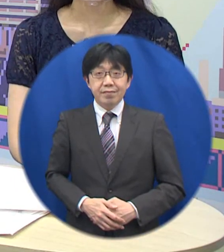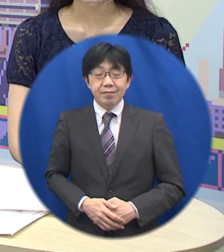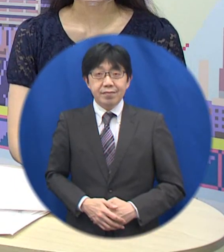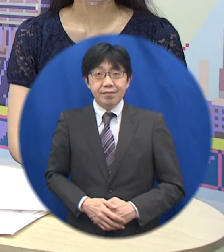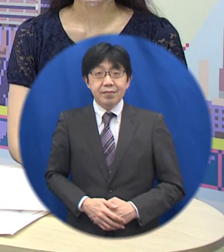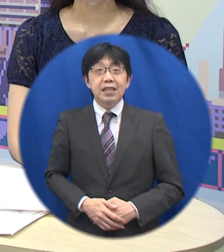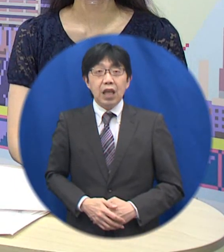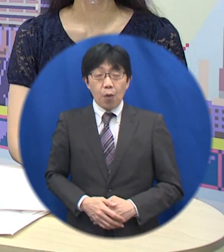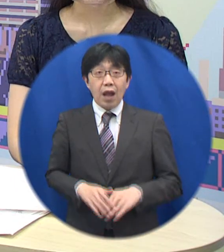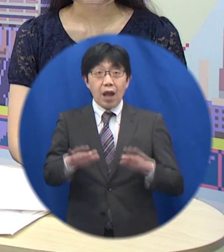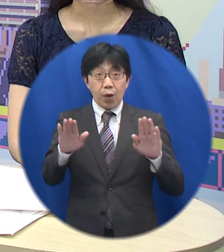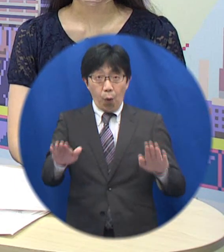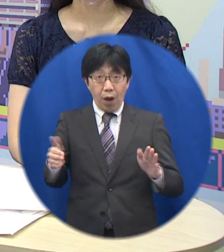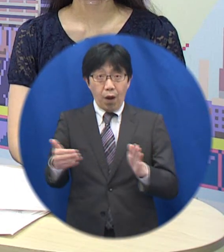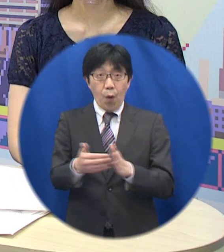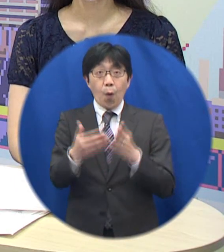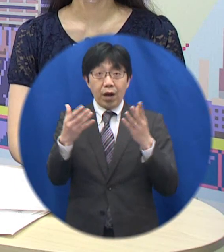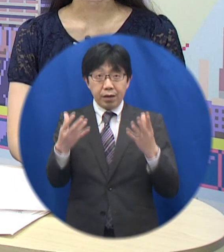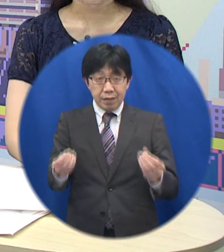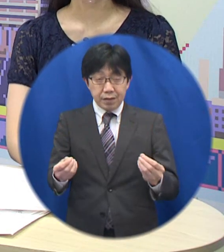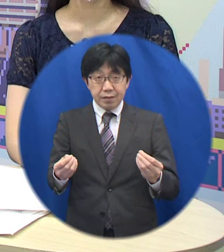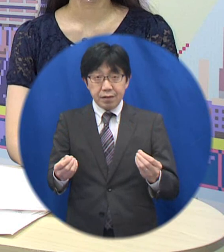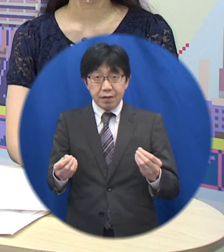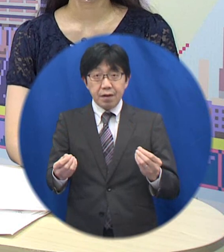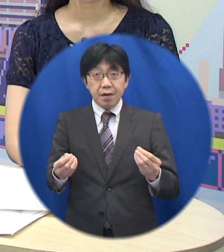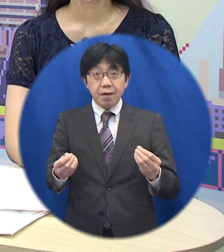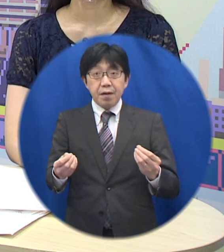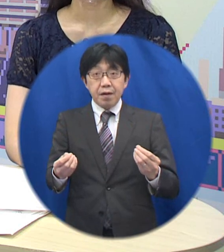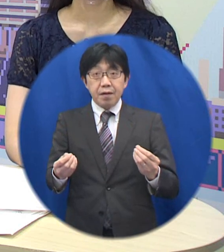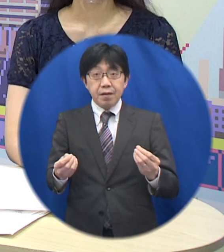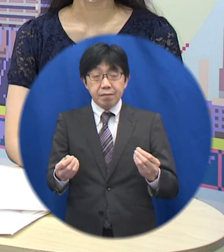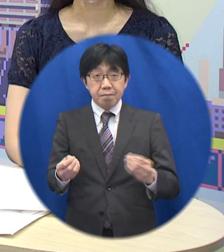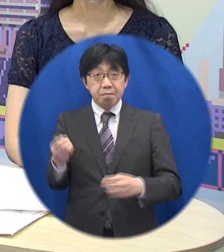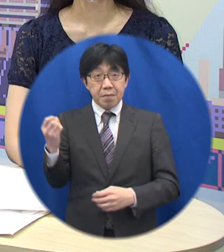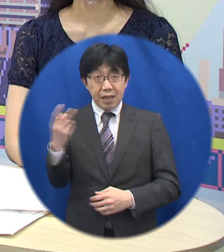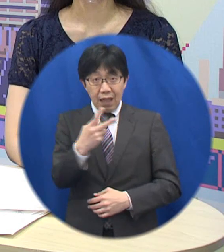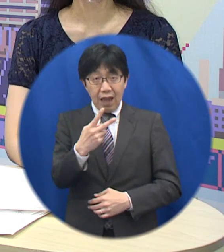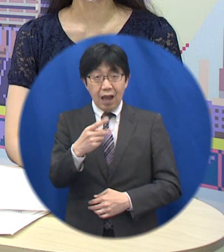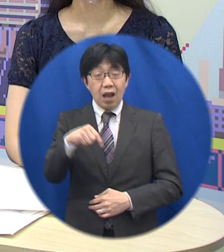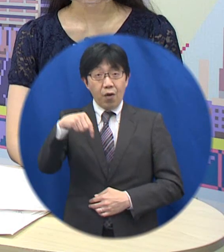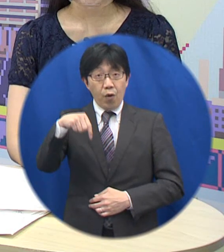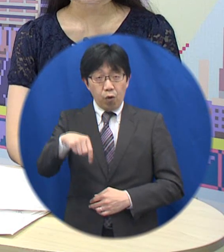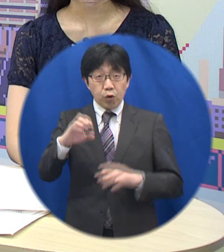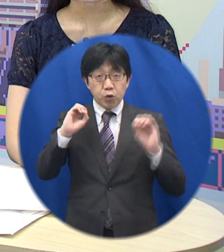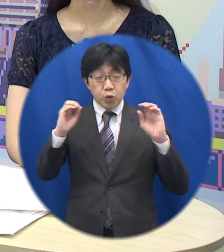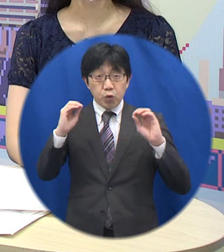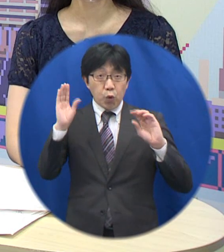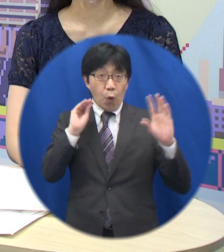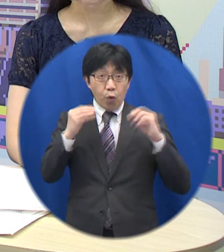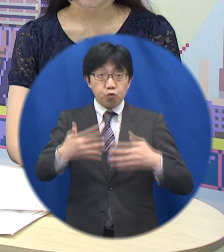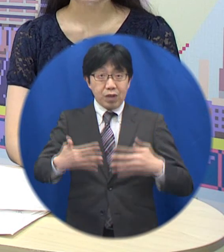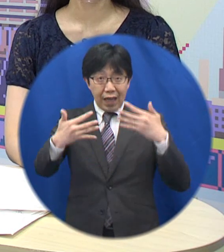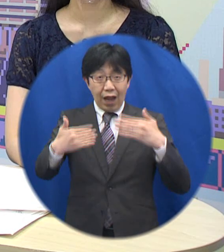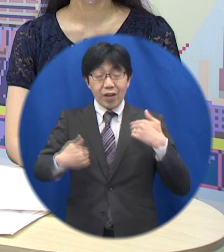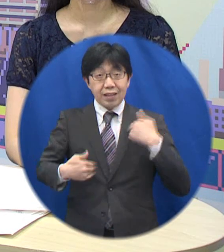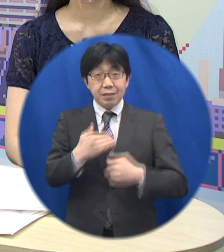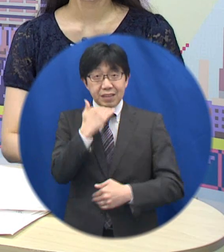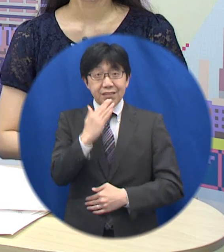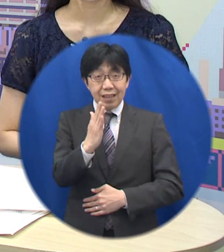それでは今日はこの辺で失礼いたします。次回の豊島情報スクエアもお楽しみ